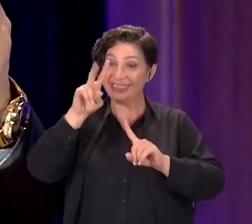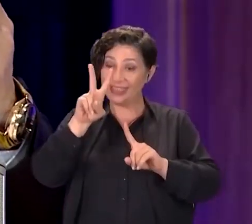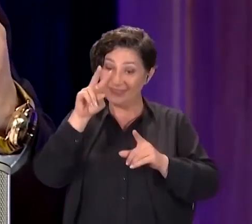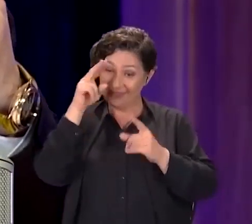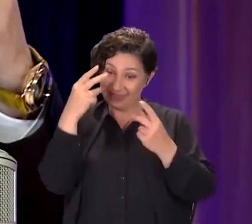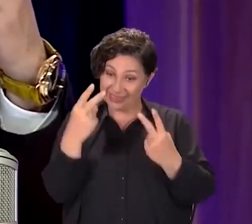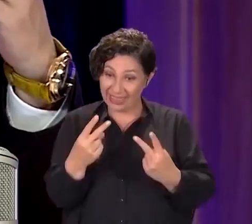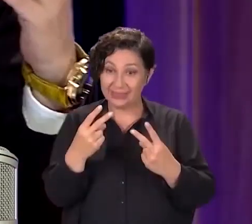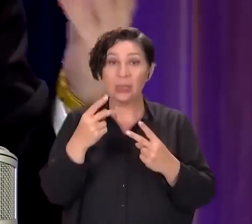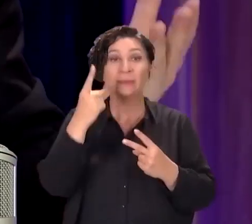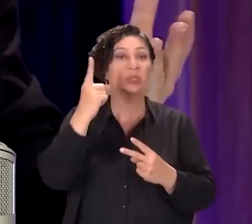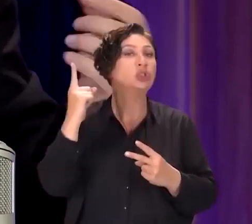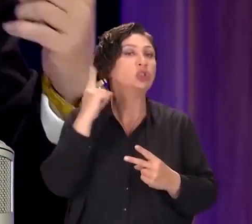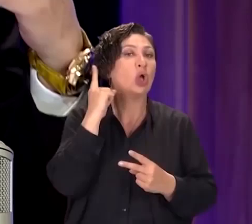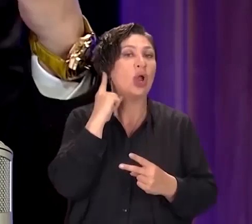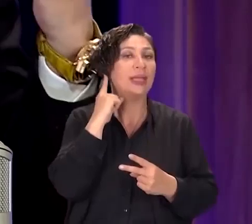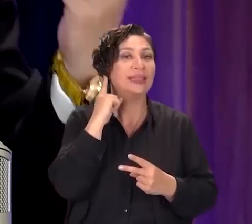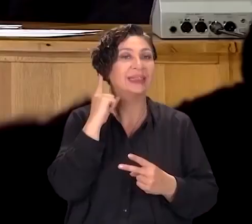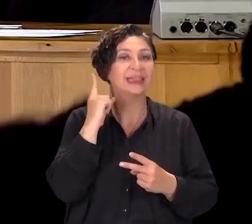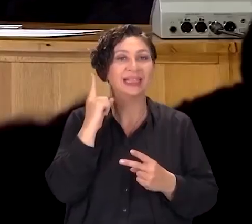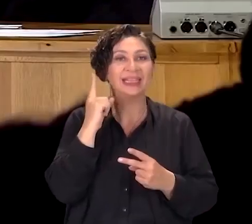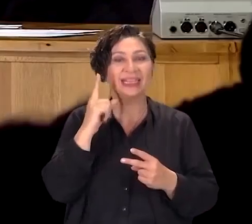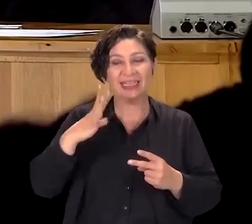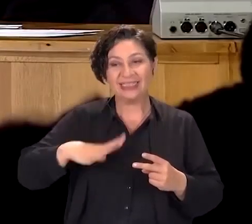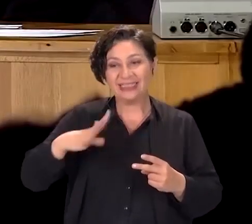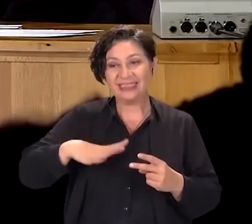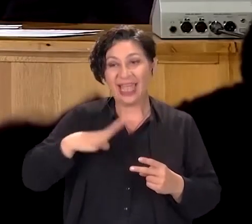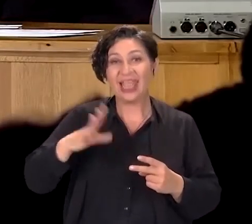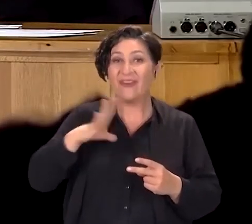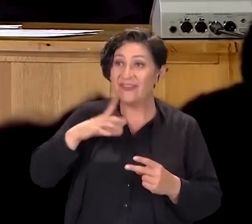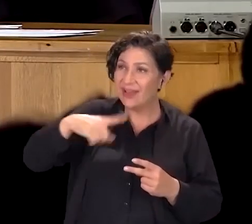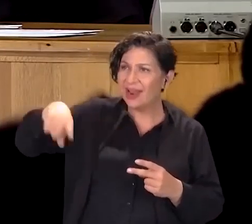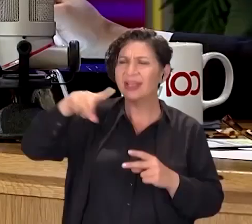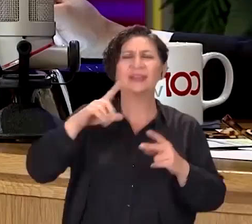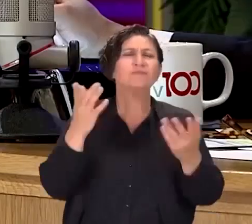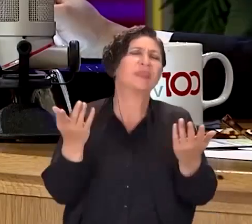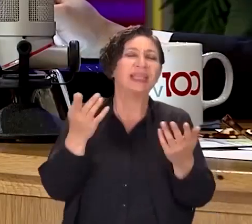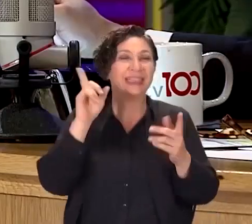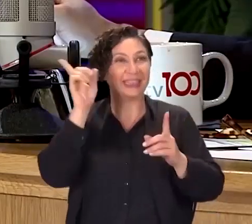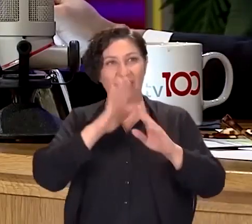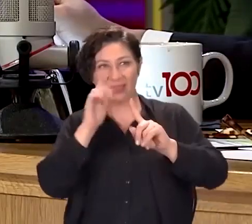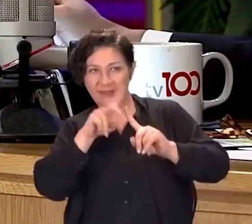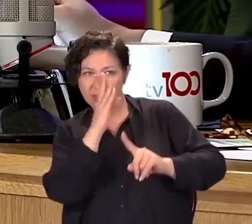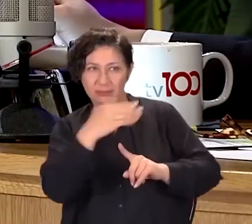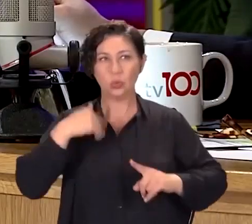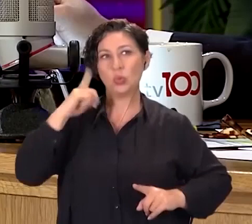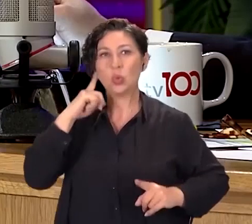televizyondan bir şöhret arzusu içinde olanlar ya da genelde